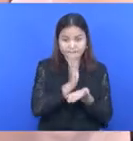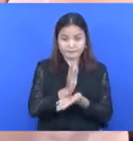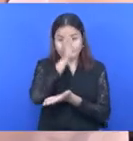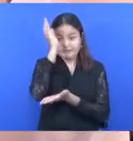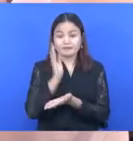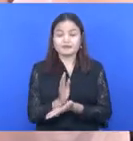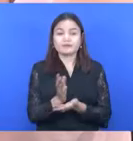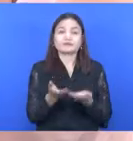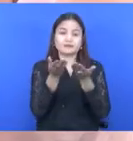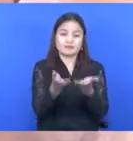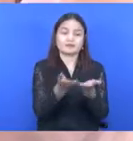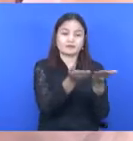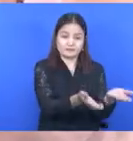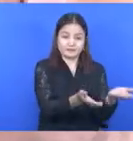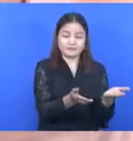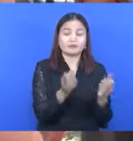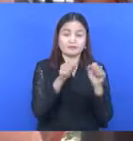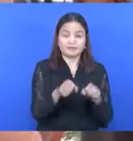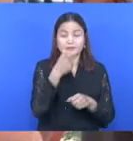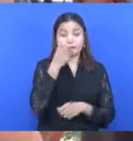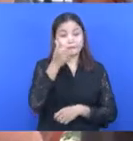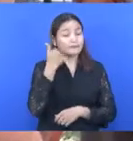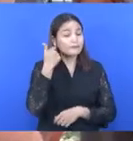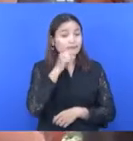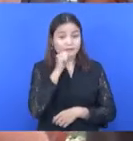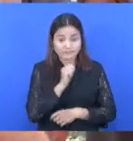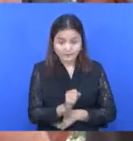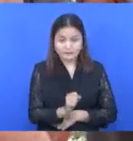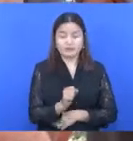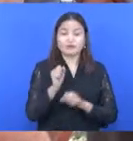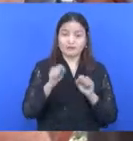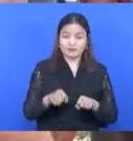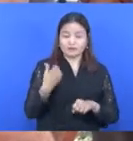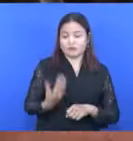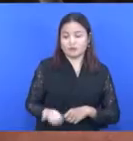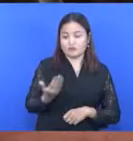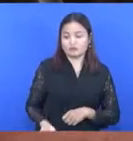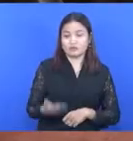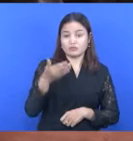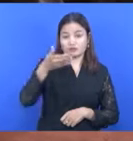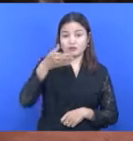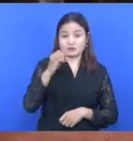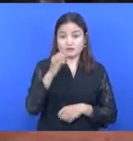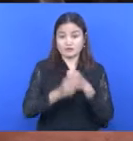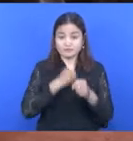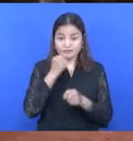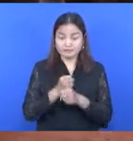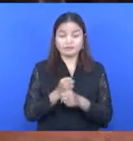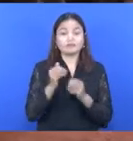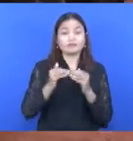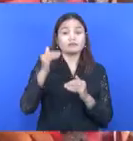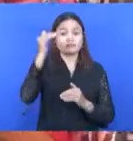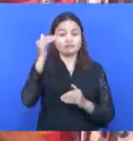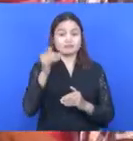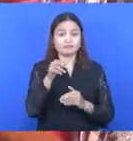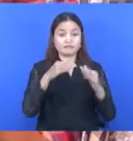ខ្ចងនិងលោកយាយលោកតាដែលមានអាយុចាប់ពី90ឆ្នាំឡើងទៅស្ថិតនៅក្នុងឃុំមេម៉ង